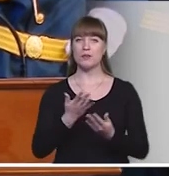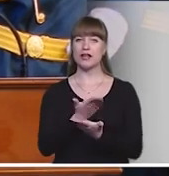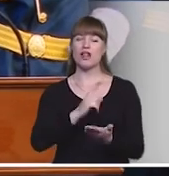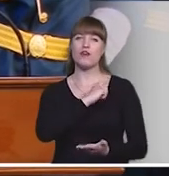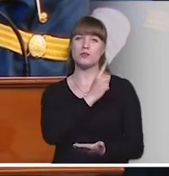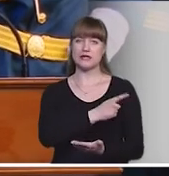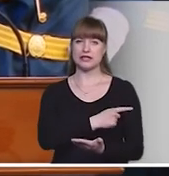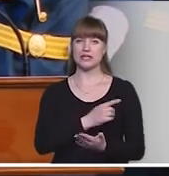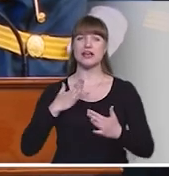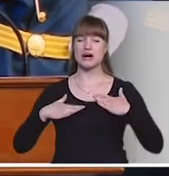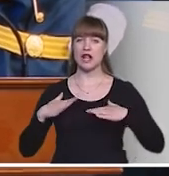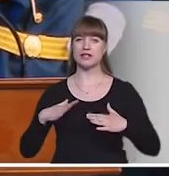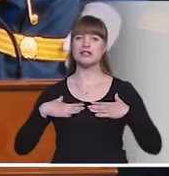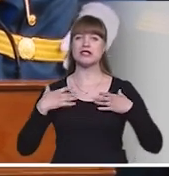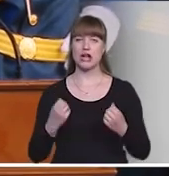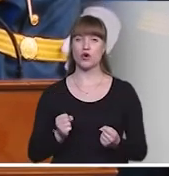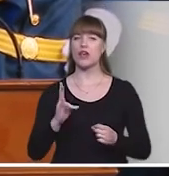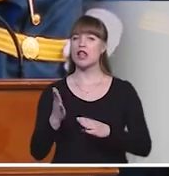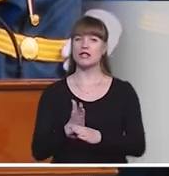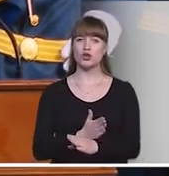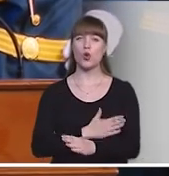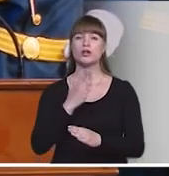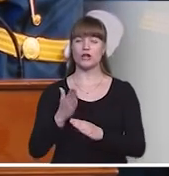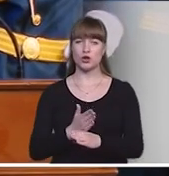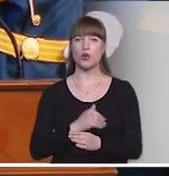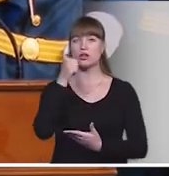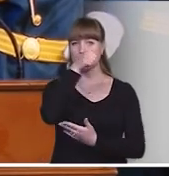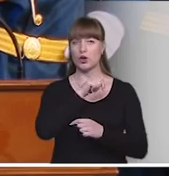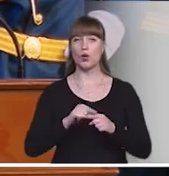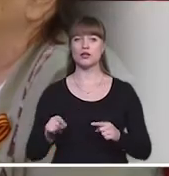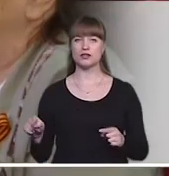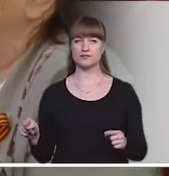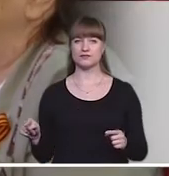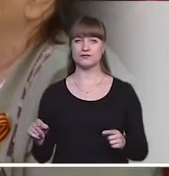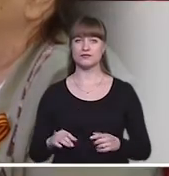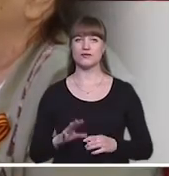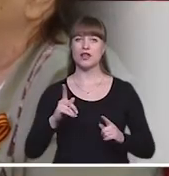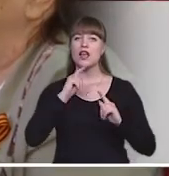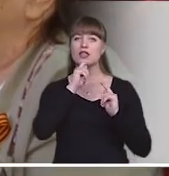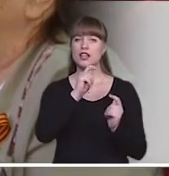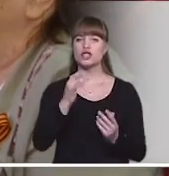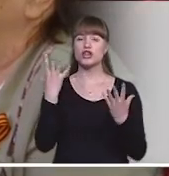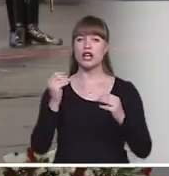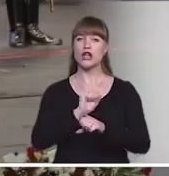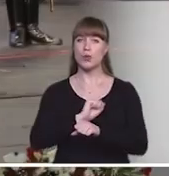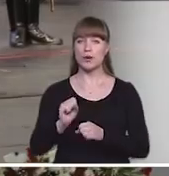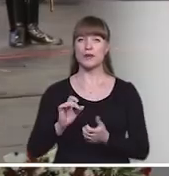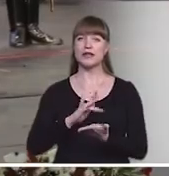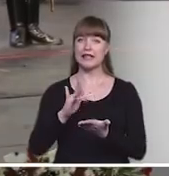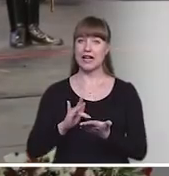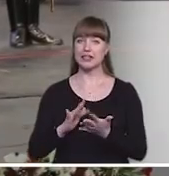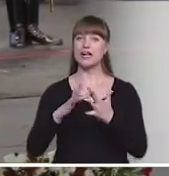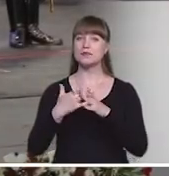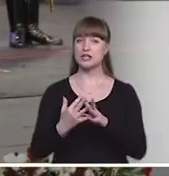вам силы, радости, здоровья на долгие-долгие годы. Награждены ко Дню Победы и города